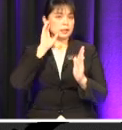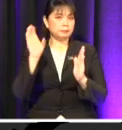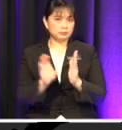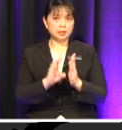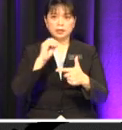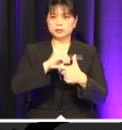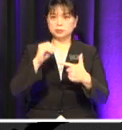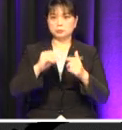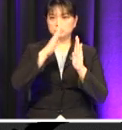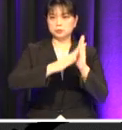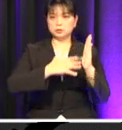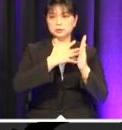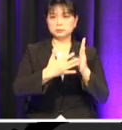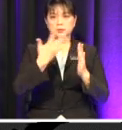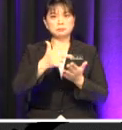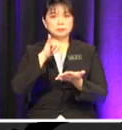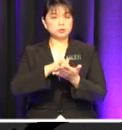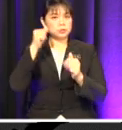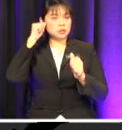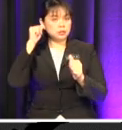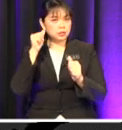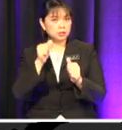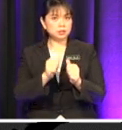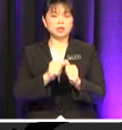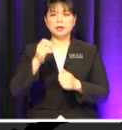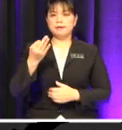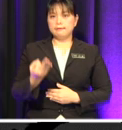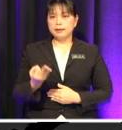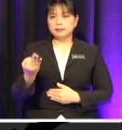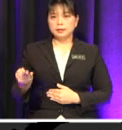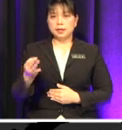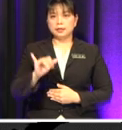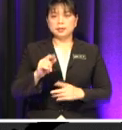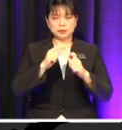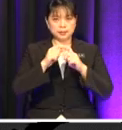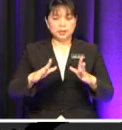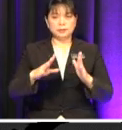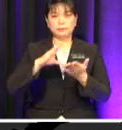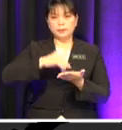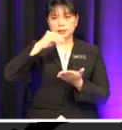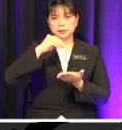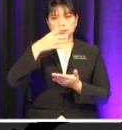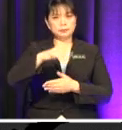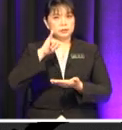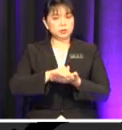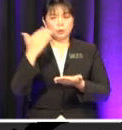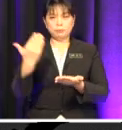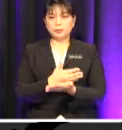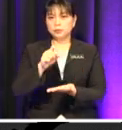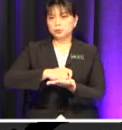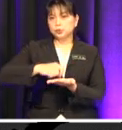Oke kemudian ingat kembali fakta yang telah dipelajari Oke Selepas itu barulah tulis jawaban